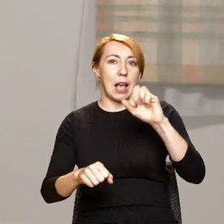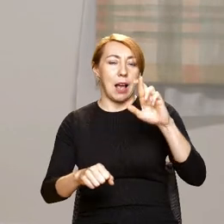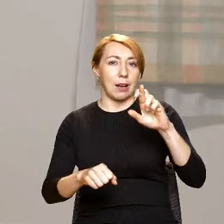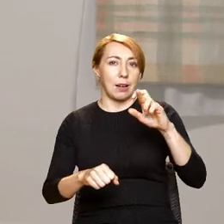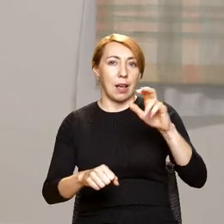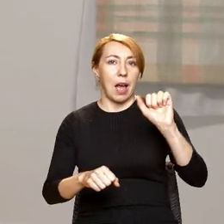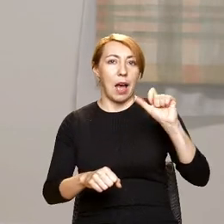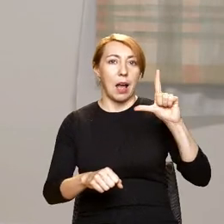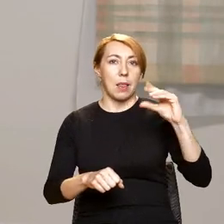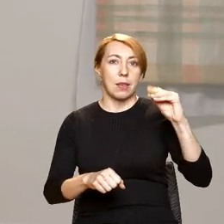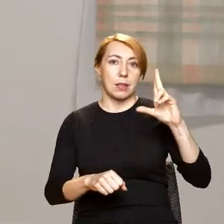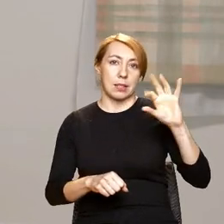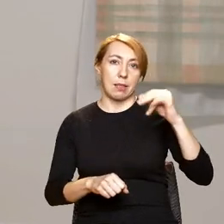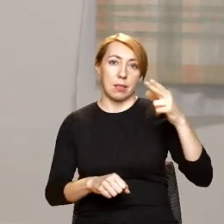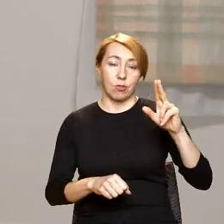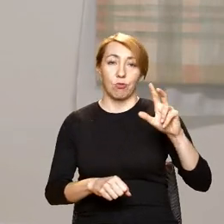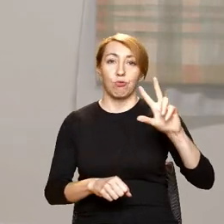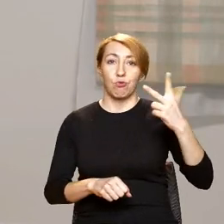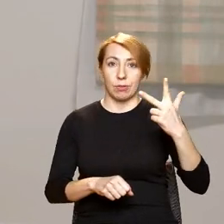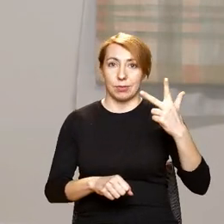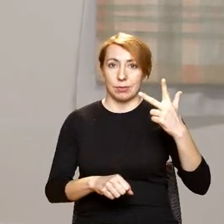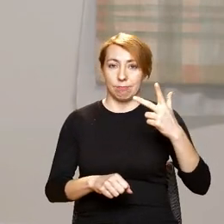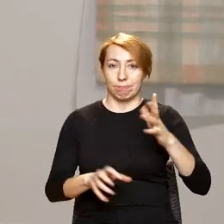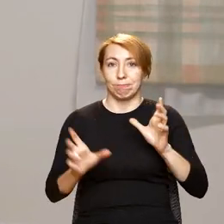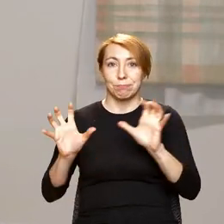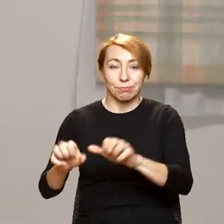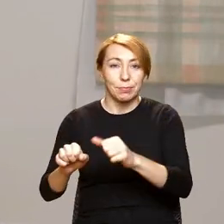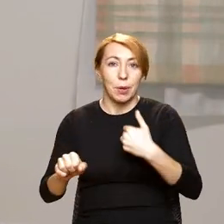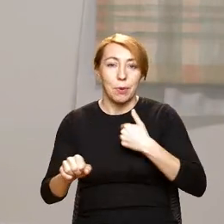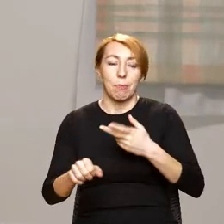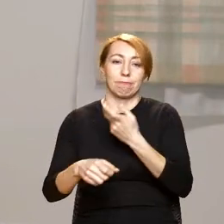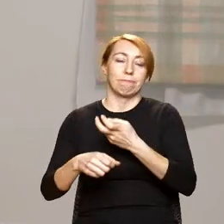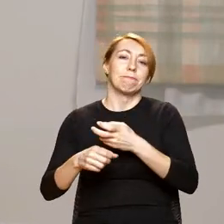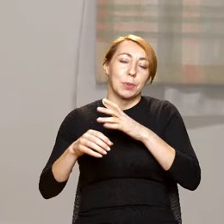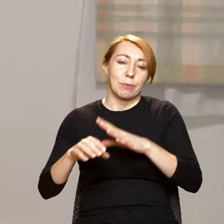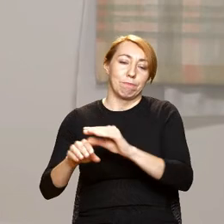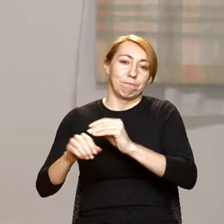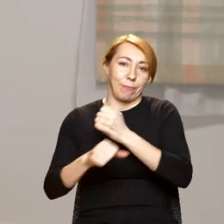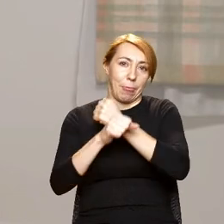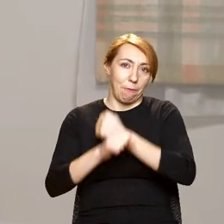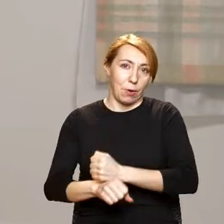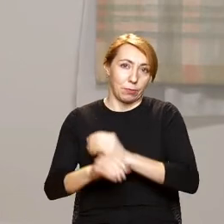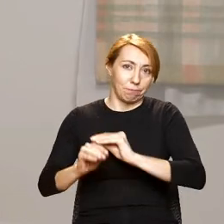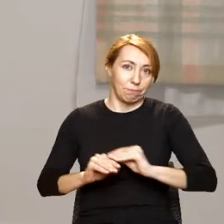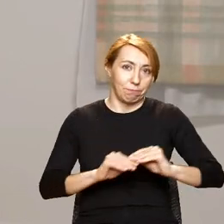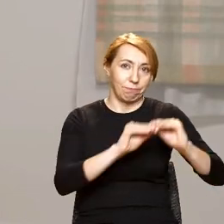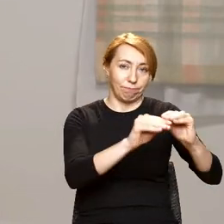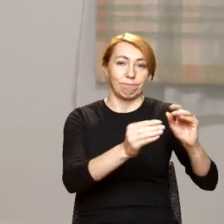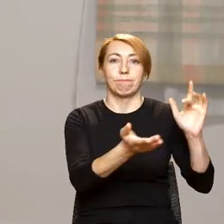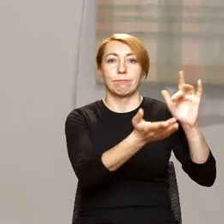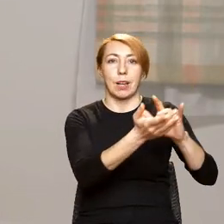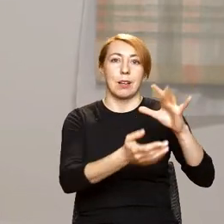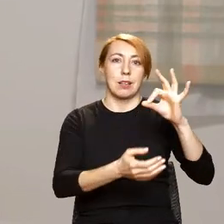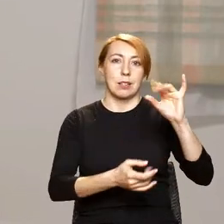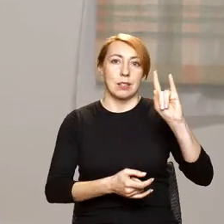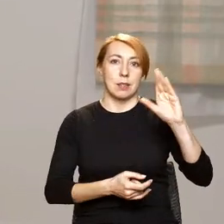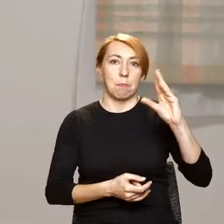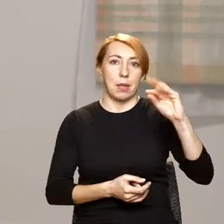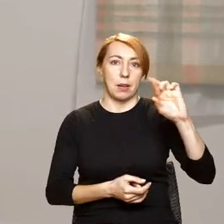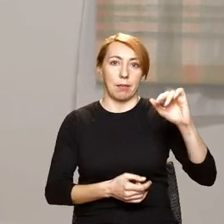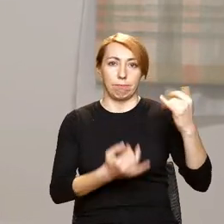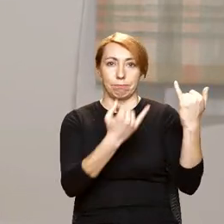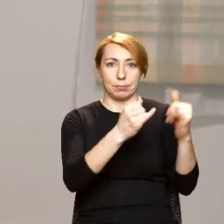i jako przestępcy państwowi skazani na zesłanie w różne miejsca na Syberii.